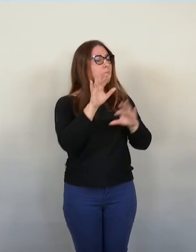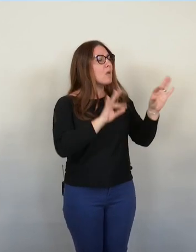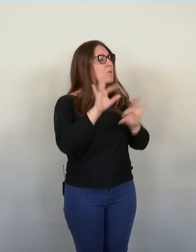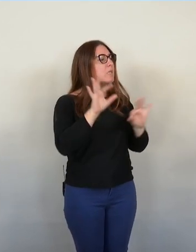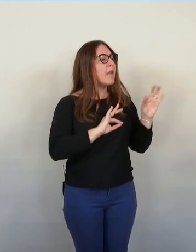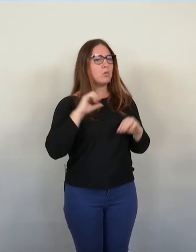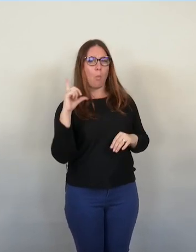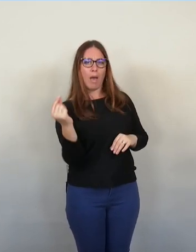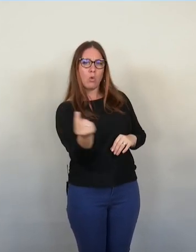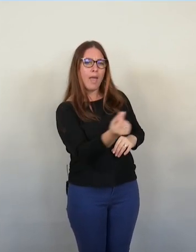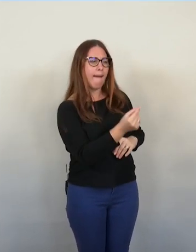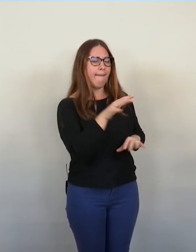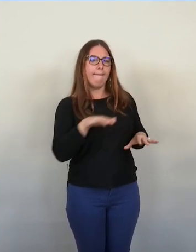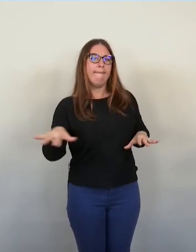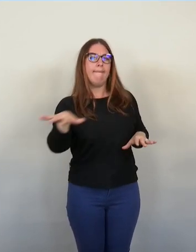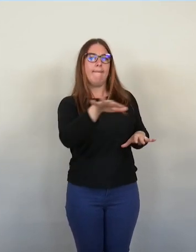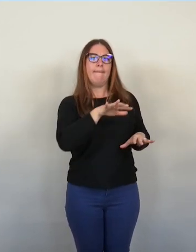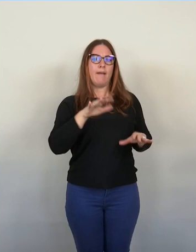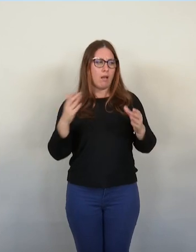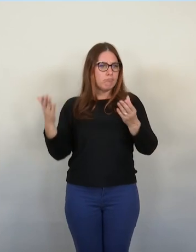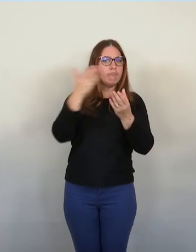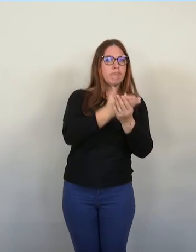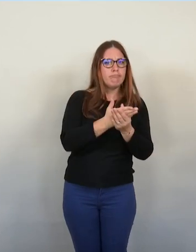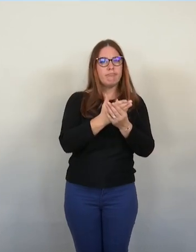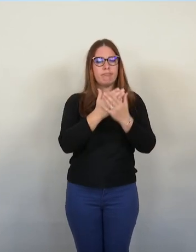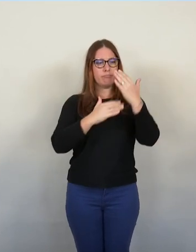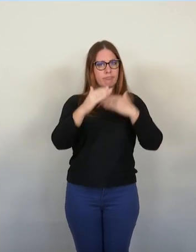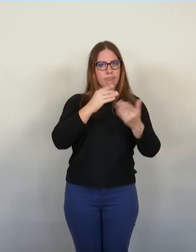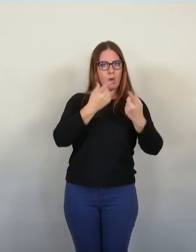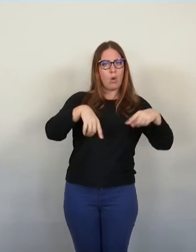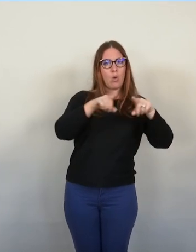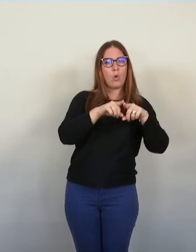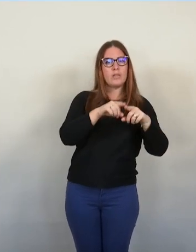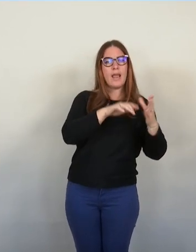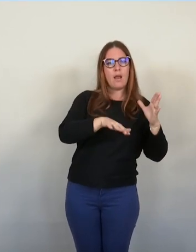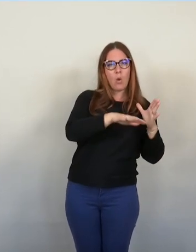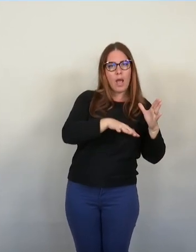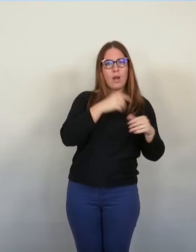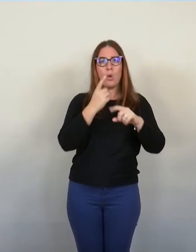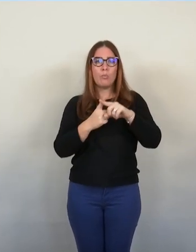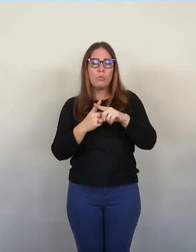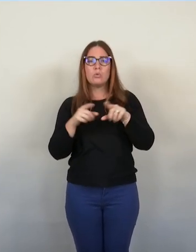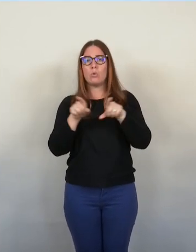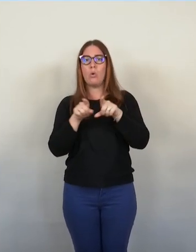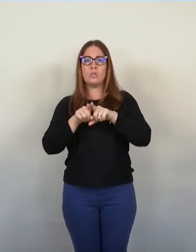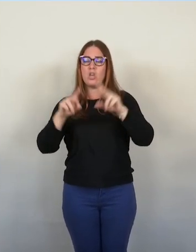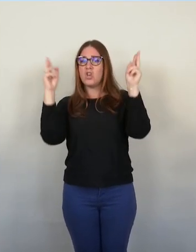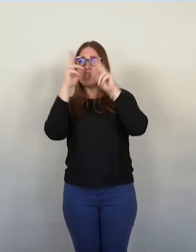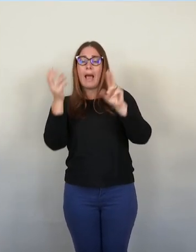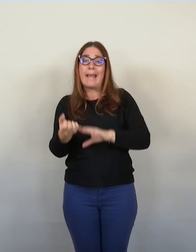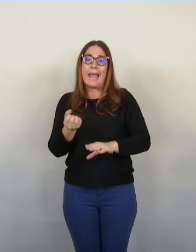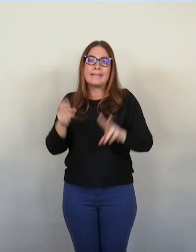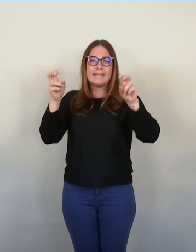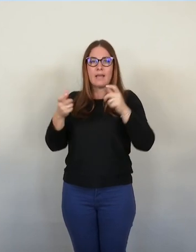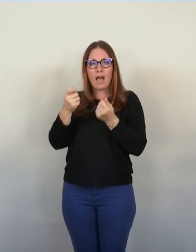acteurs tiers qui interviendront tant dans la construction du Conseil Local de l'alimentation que dans la gestion de la caisse alimentaire commune seront